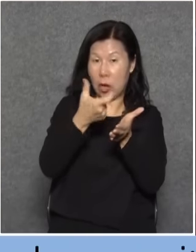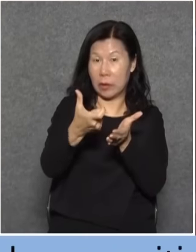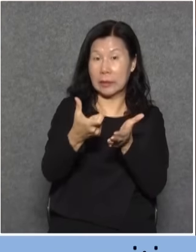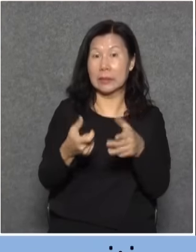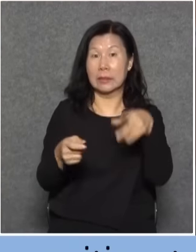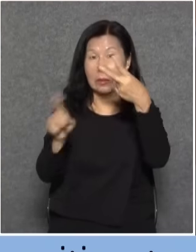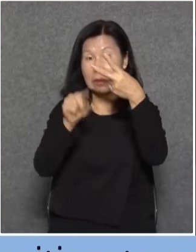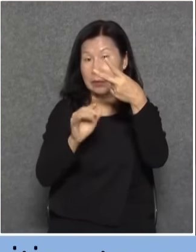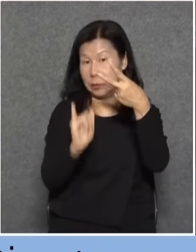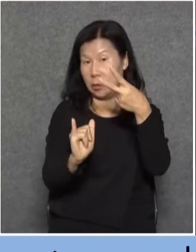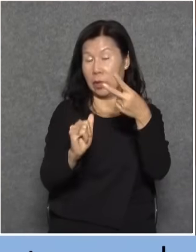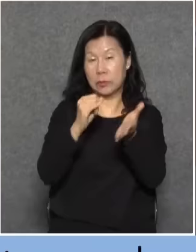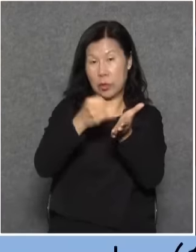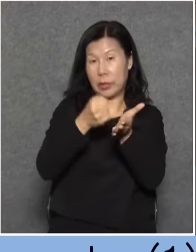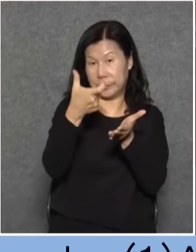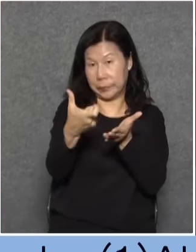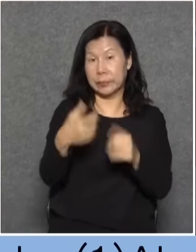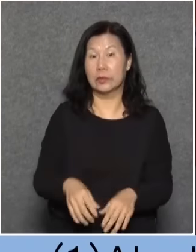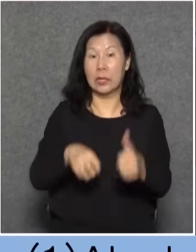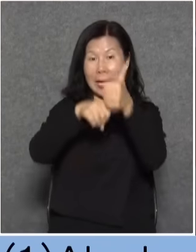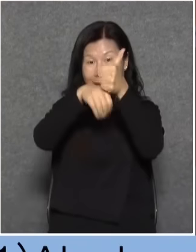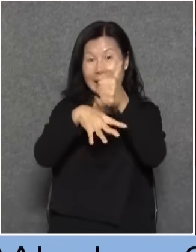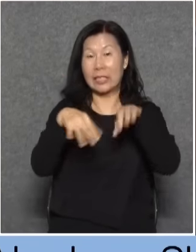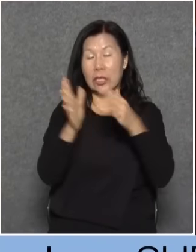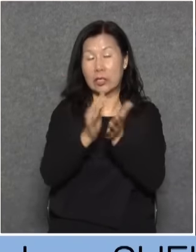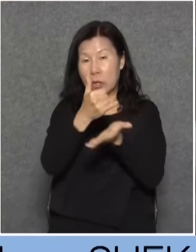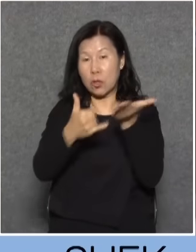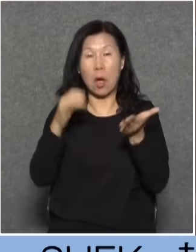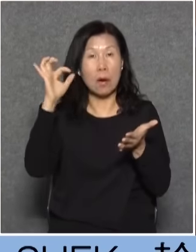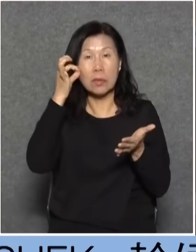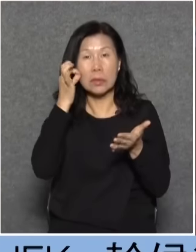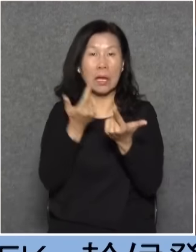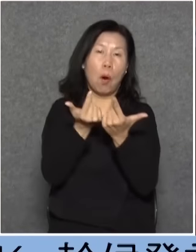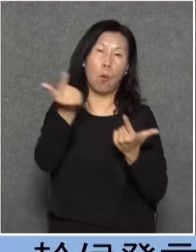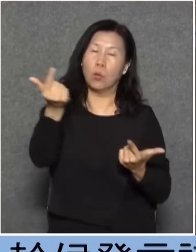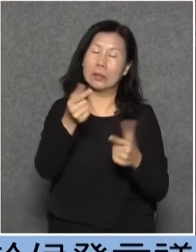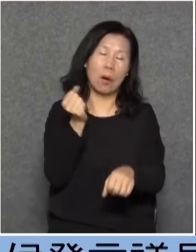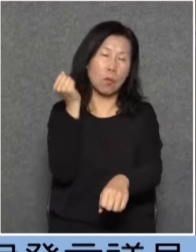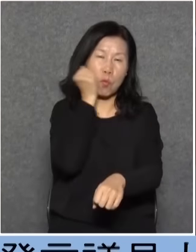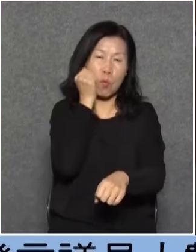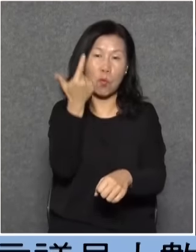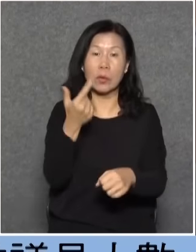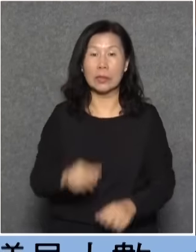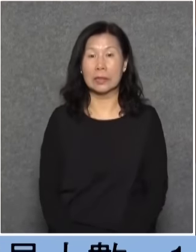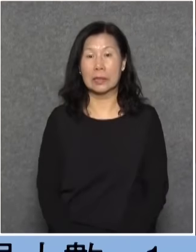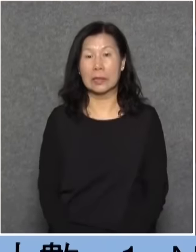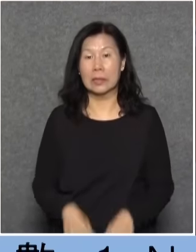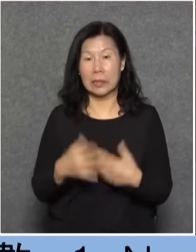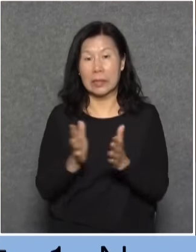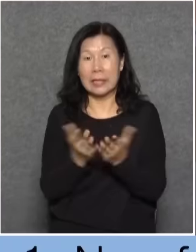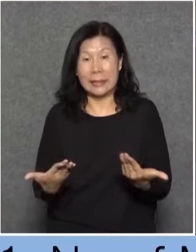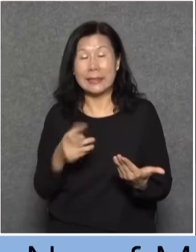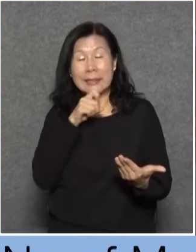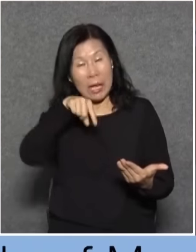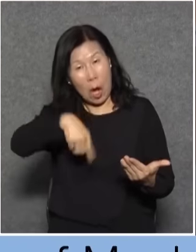到2,600元的津贴，基层要脱贫仍然是遥不可及。奉行极端资本主义